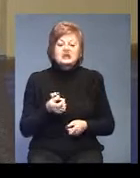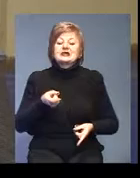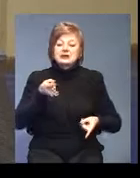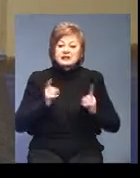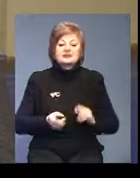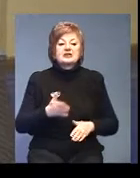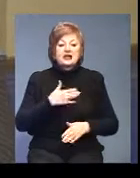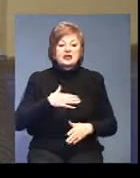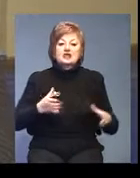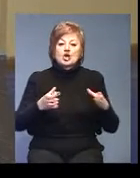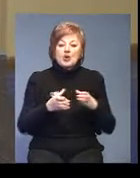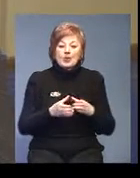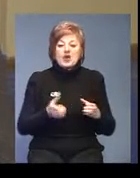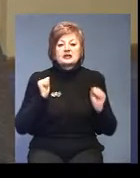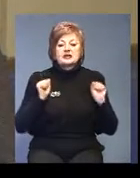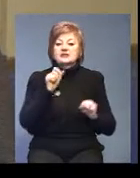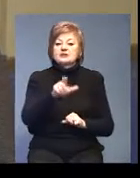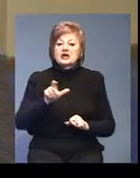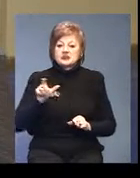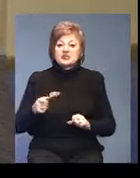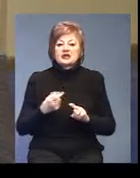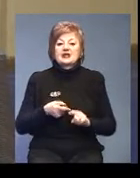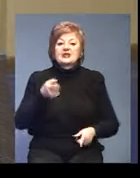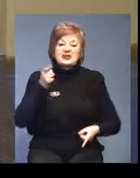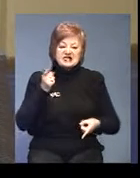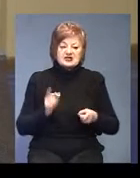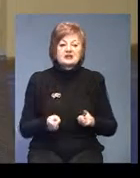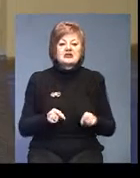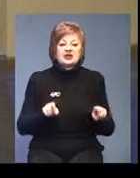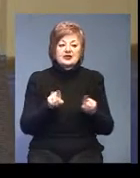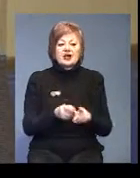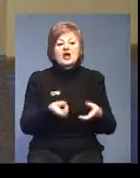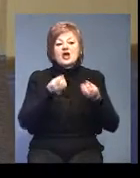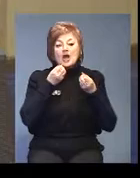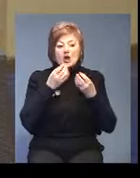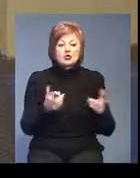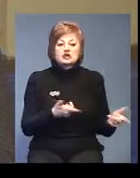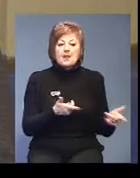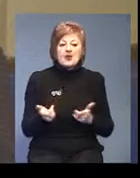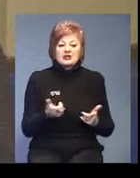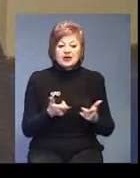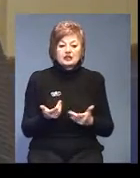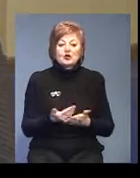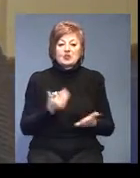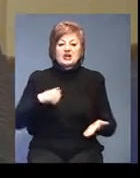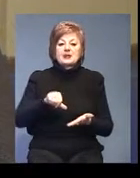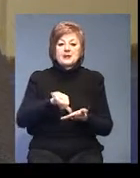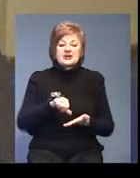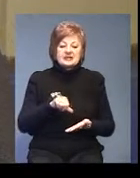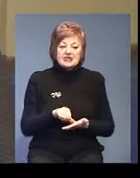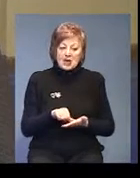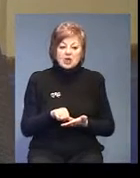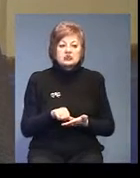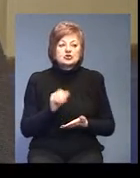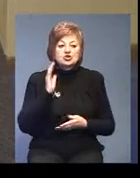для нашей команды, для наших спортсменов это действительно такая хорошая подготовка перед предстоящим